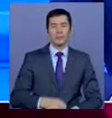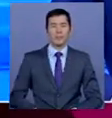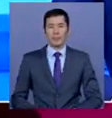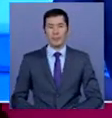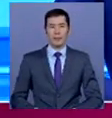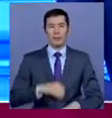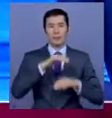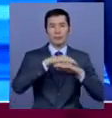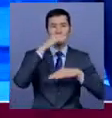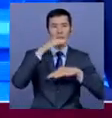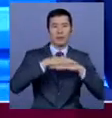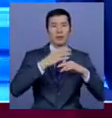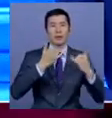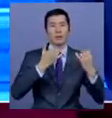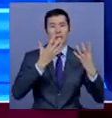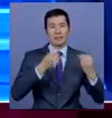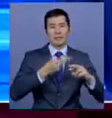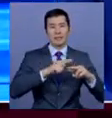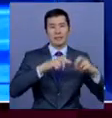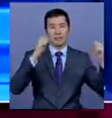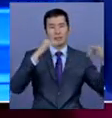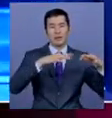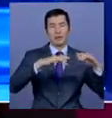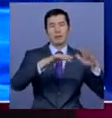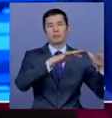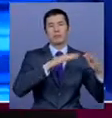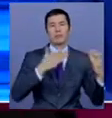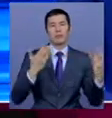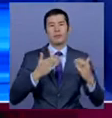Жазира, кеш қалай өтіп жатыр? Сөз өзіңізде.